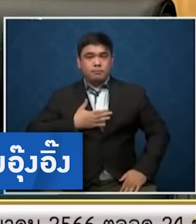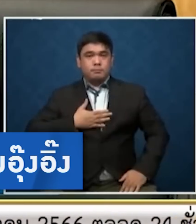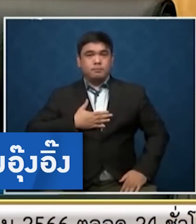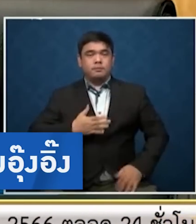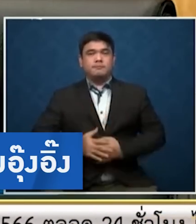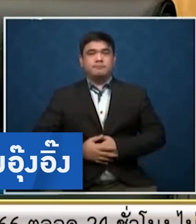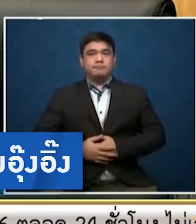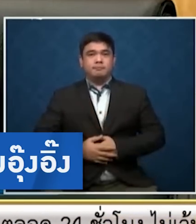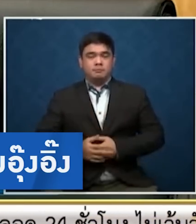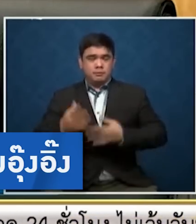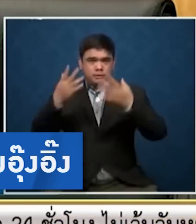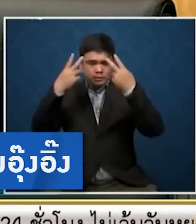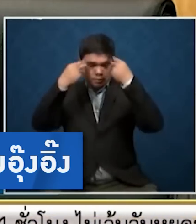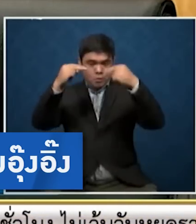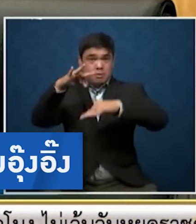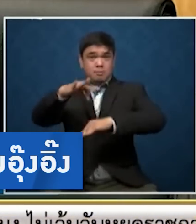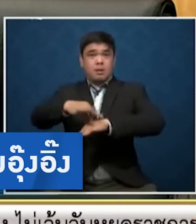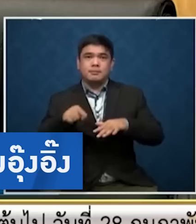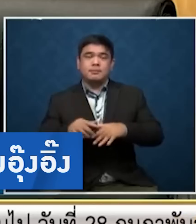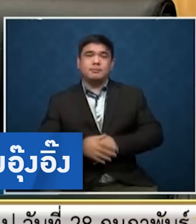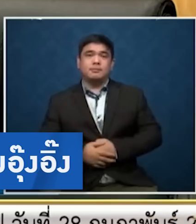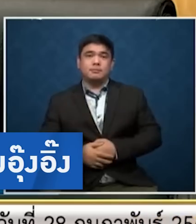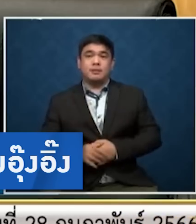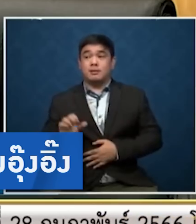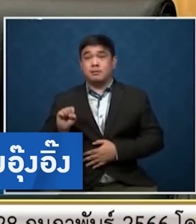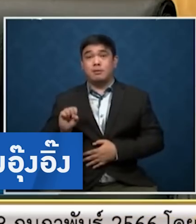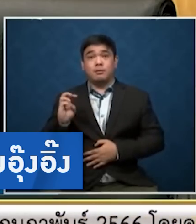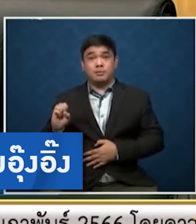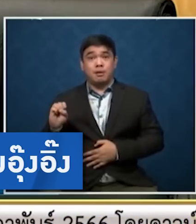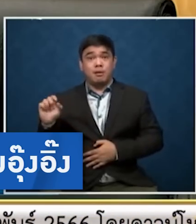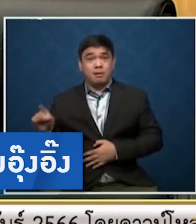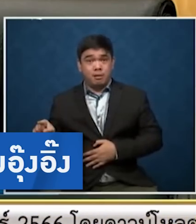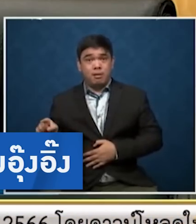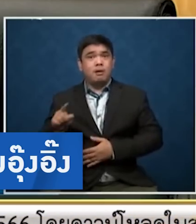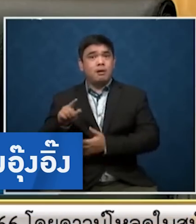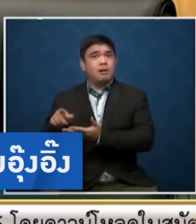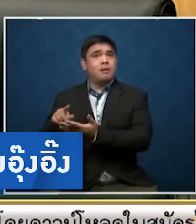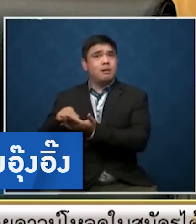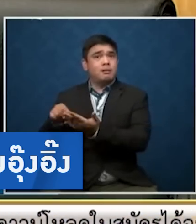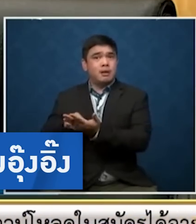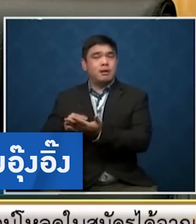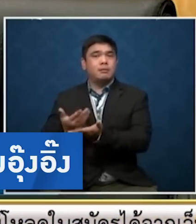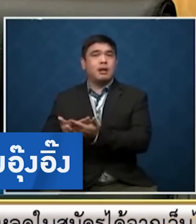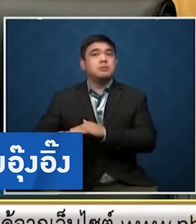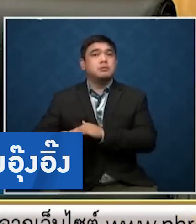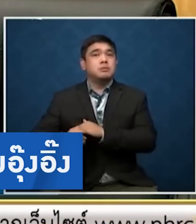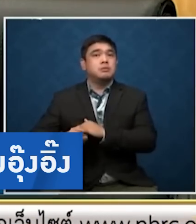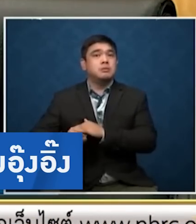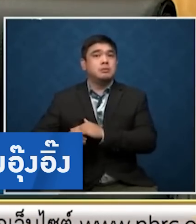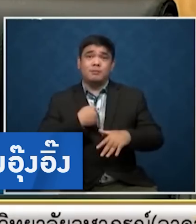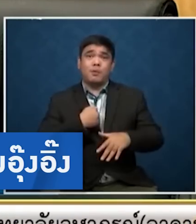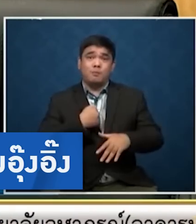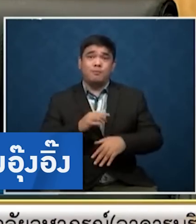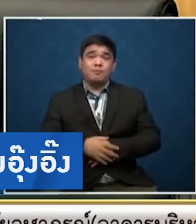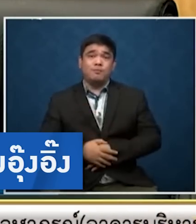องได้เป็นนายกรัฐมนตรีที่มาจากการเลือกตั้งส.ส.ที่มาจากการเลือกตั้งเนี่ยใช้เงินซื้อเสียงเป็นส่วน